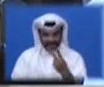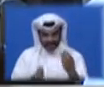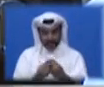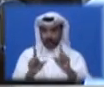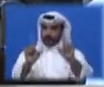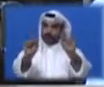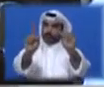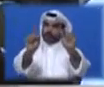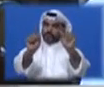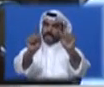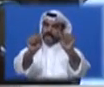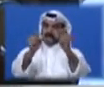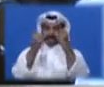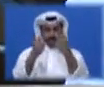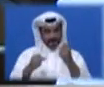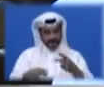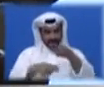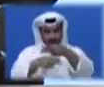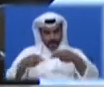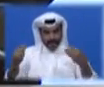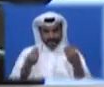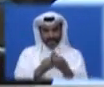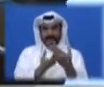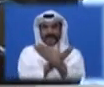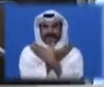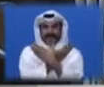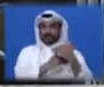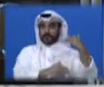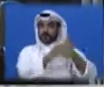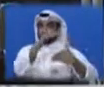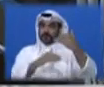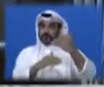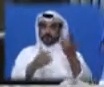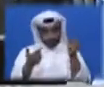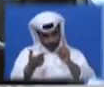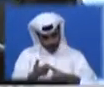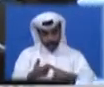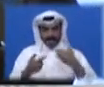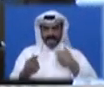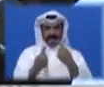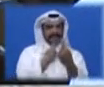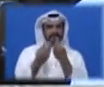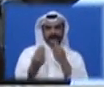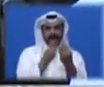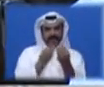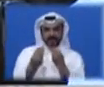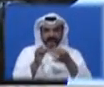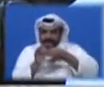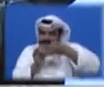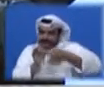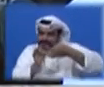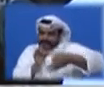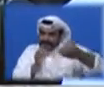الممتازه و متطوره وبحثنا الحقيقه كل التفاصيل